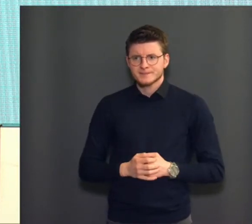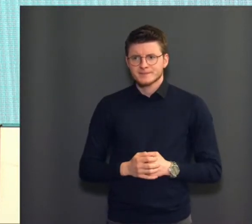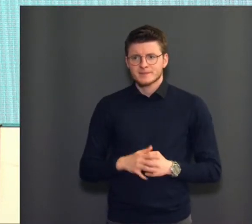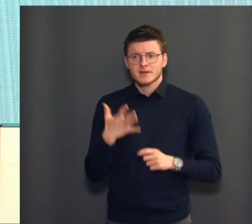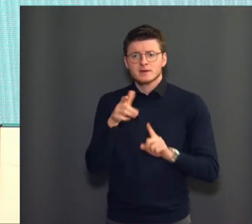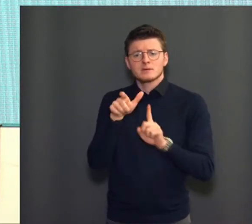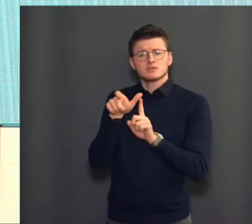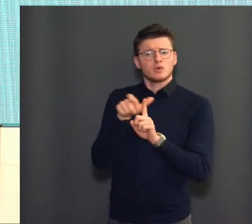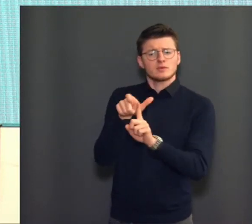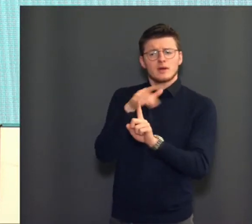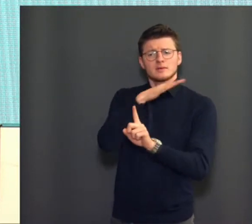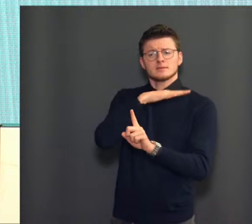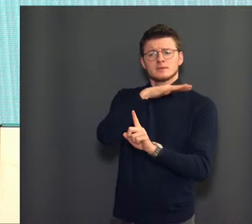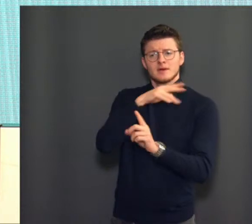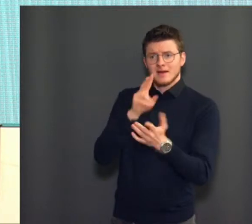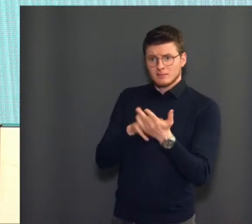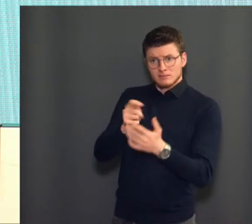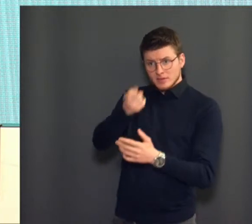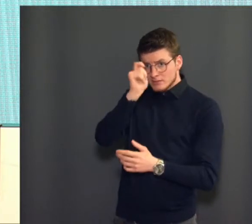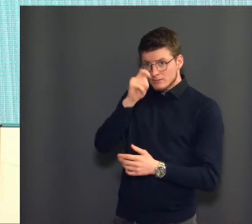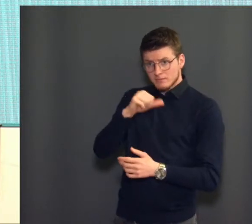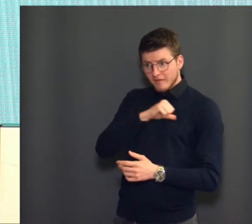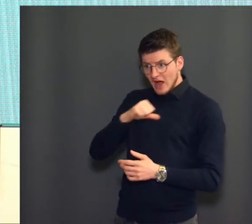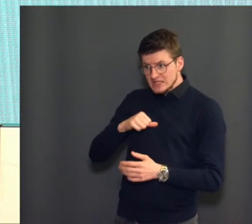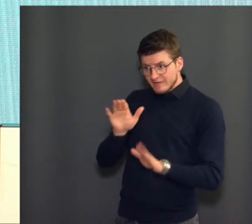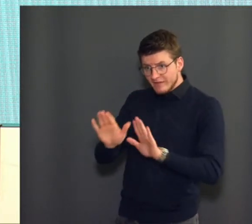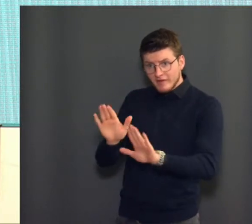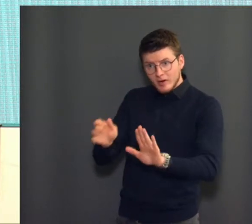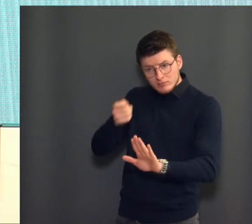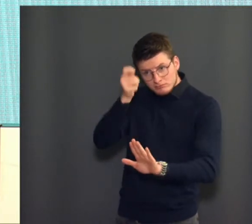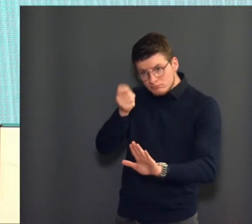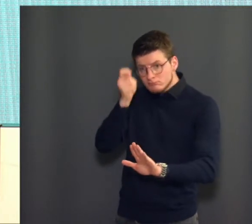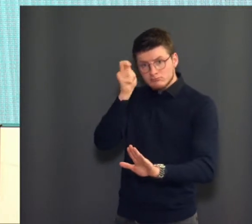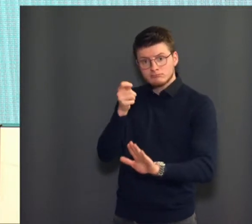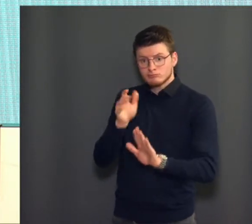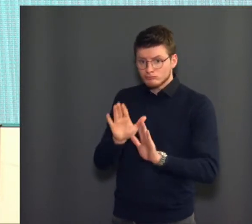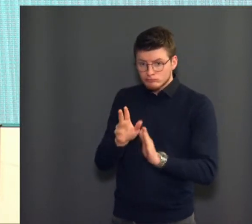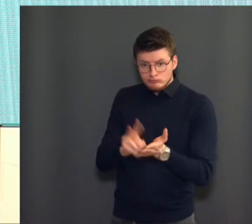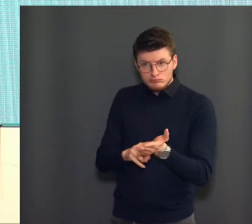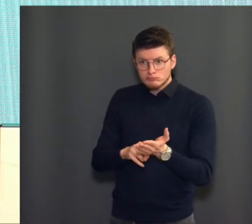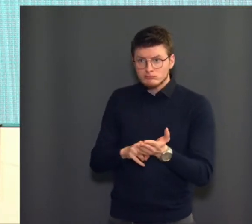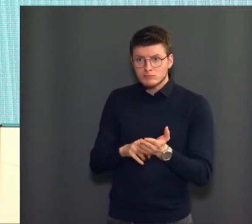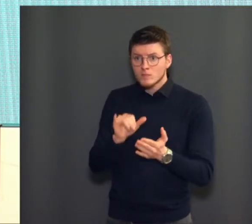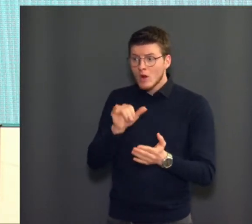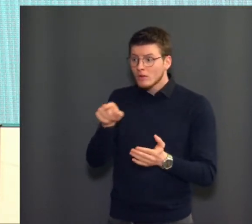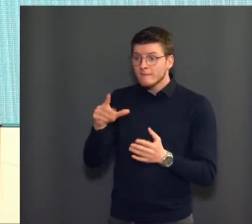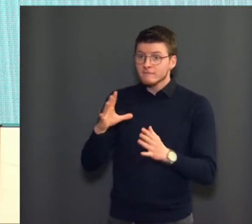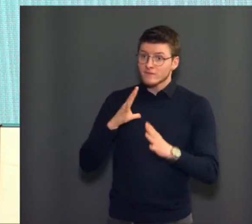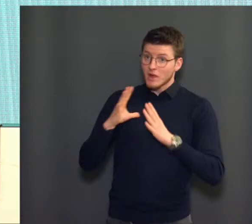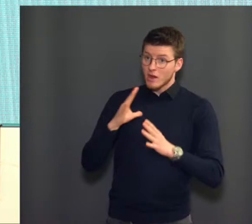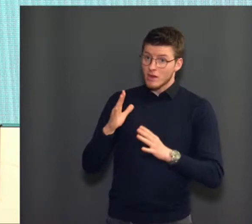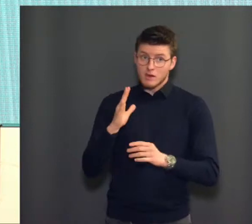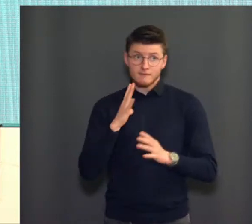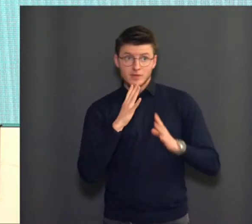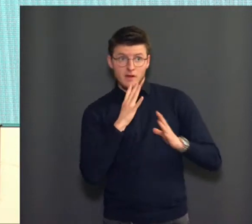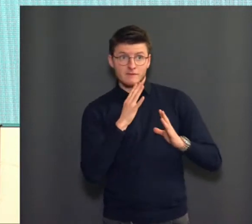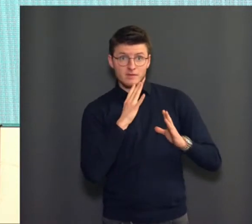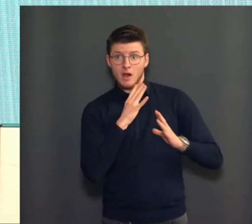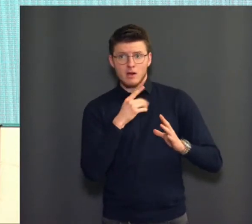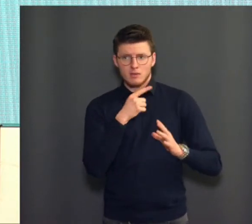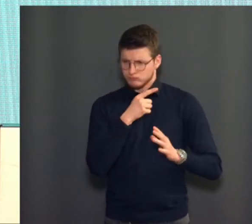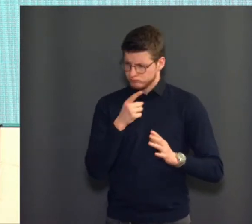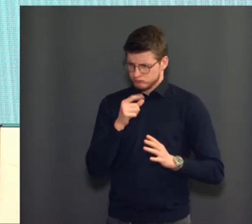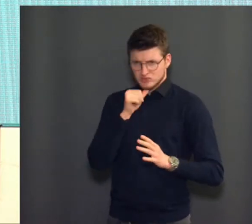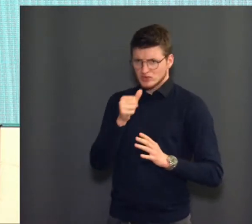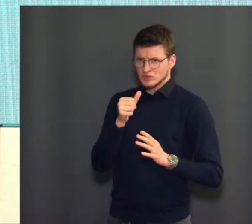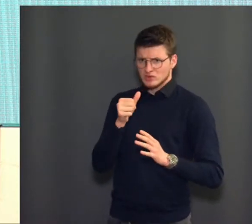contactopvolging gebeurt met het volste respect voor uw privacy. Alles wat u meedeelt is vertrouwelijk en wordt niet gebruikt om te controleren